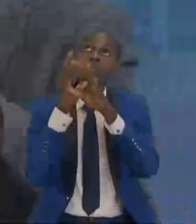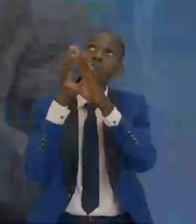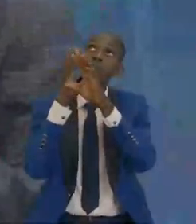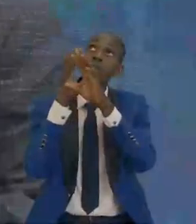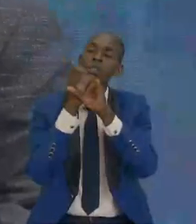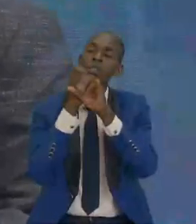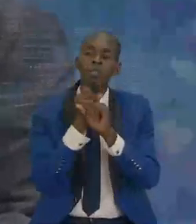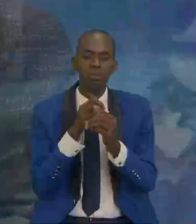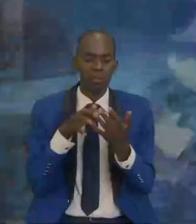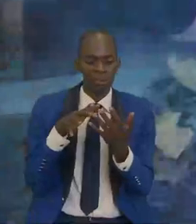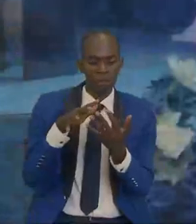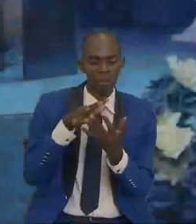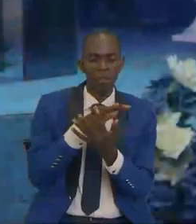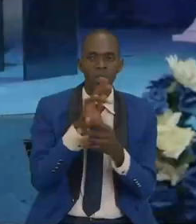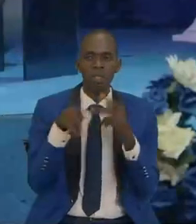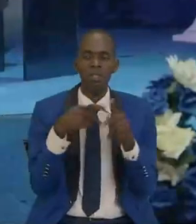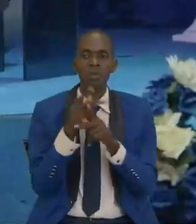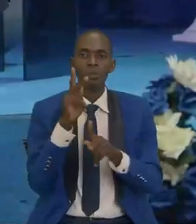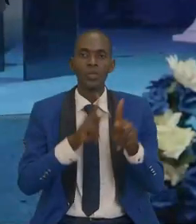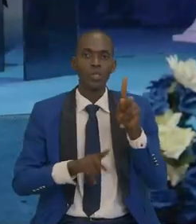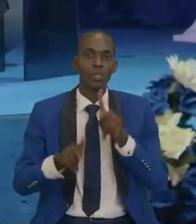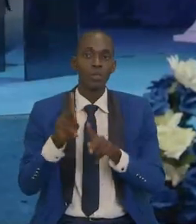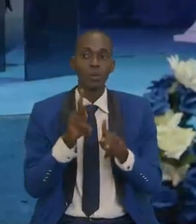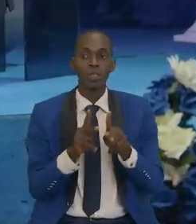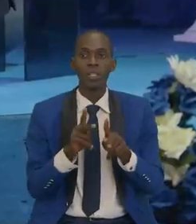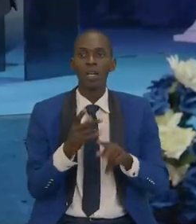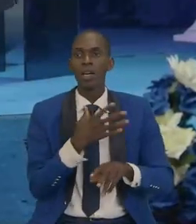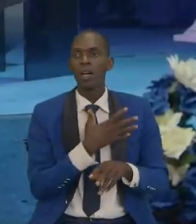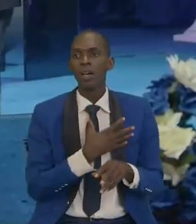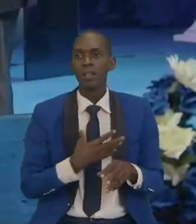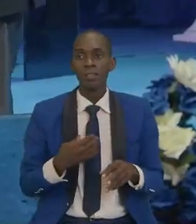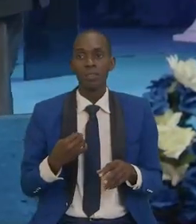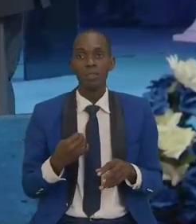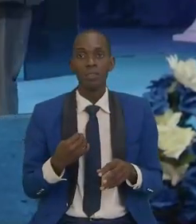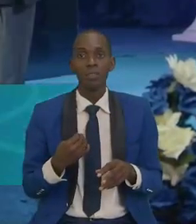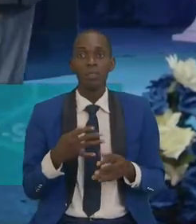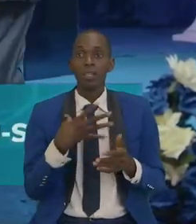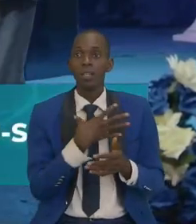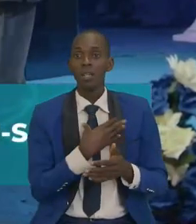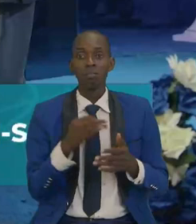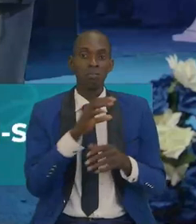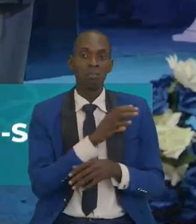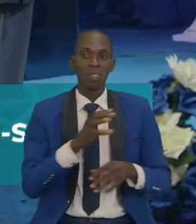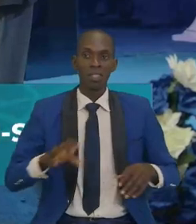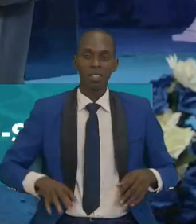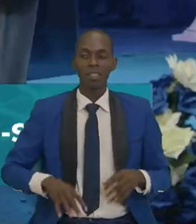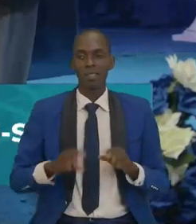ciel. Et les gens qui reçoivent ces gens-là sont les